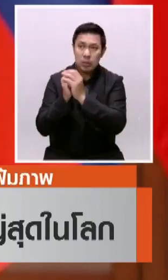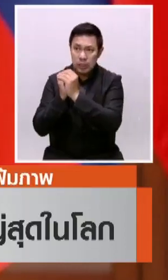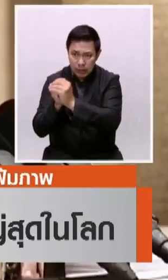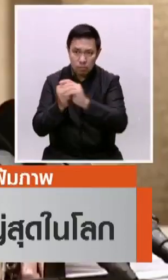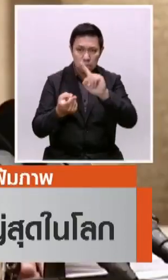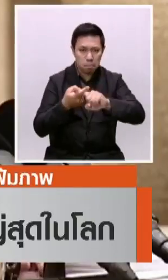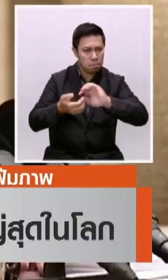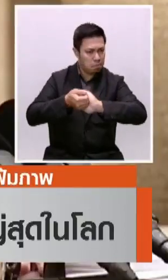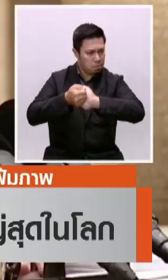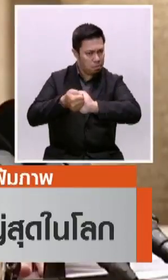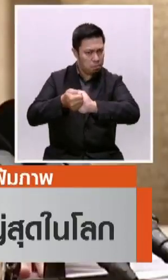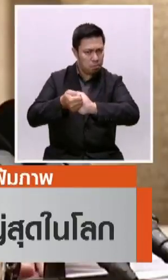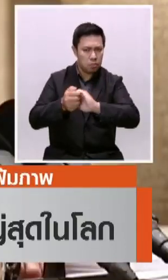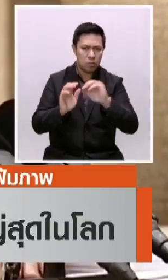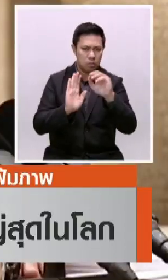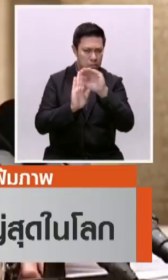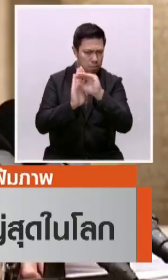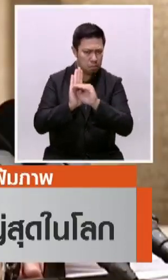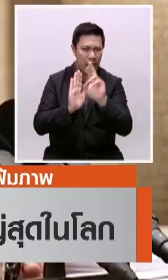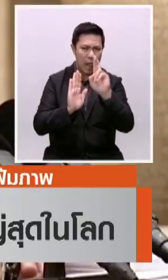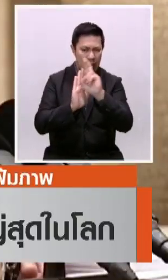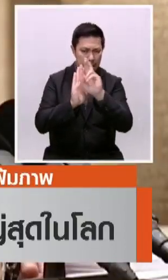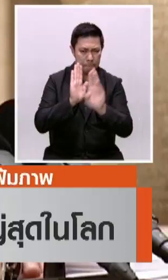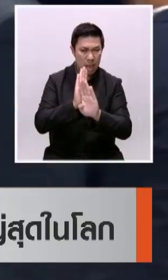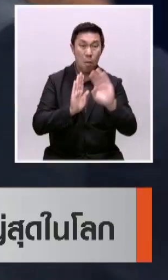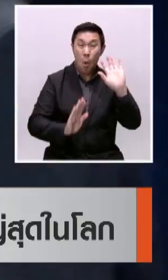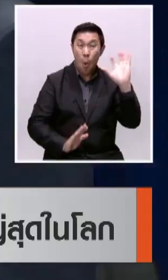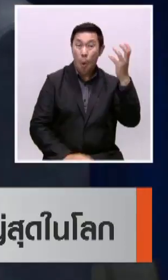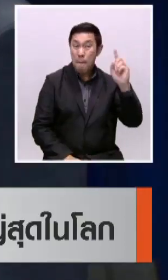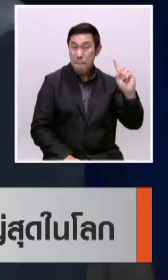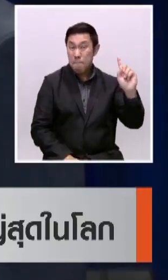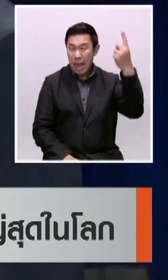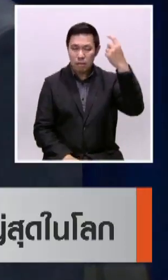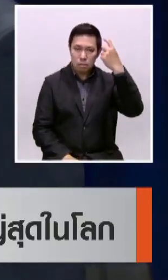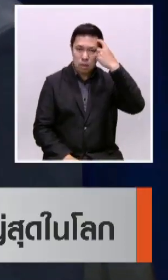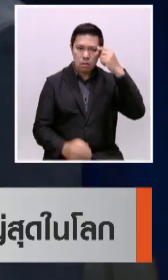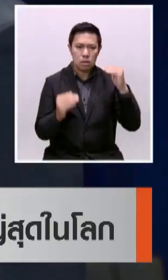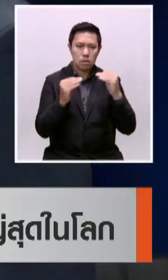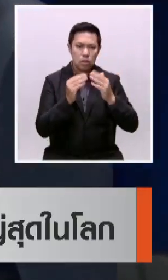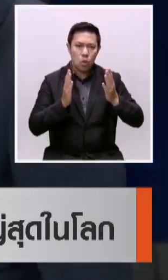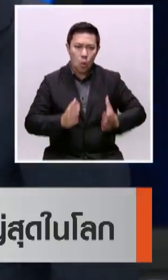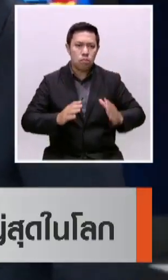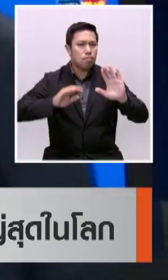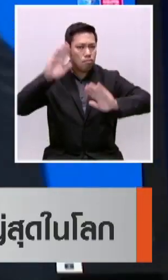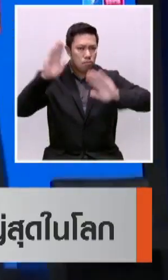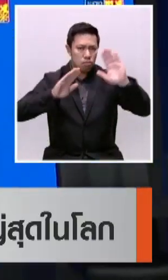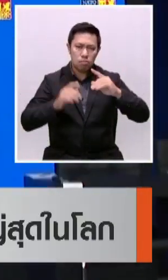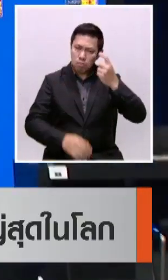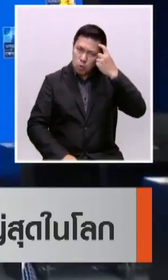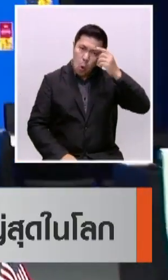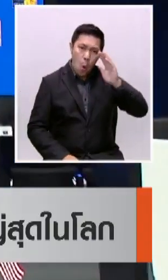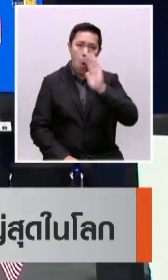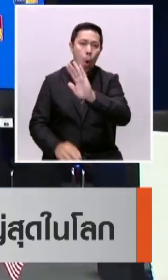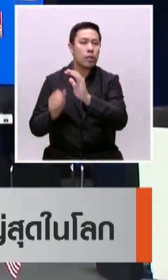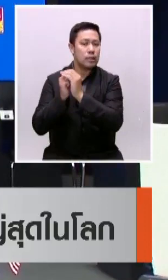กับรัสเซียจะจับมือกันสร้างระเบียบโลกใหม่ที่มีพื้นฐานบนแนวคิดสิทธิมนุษยชนและประชาธิปไตยตามมุม